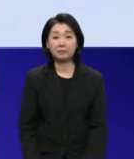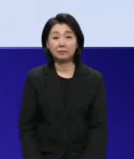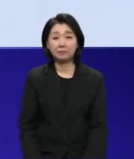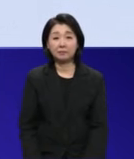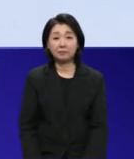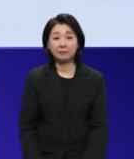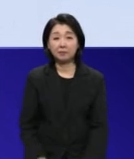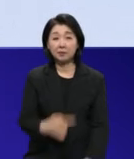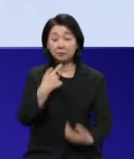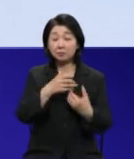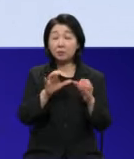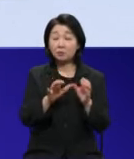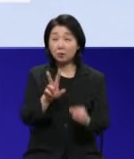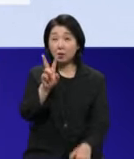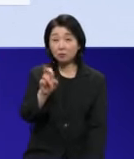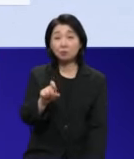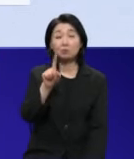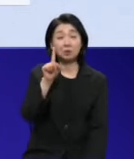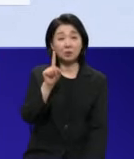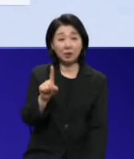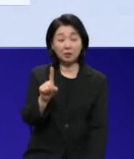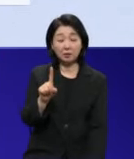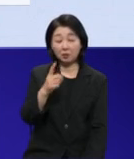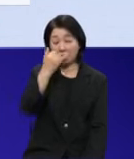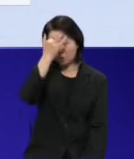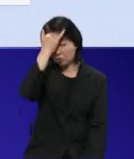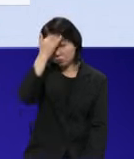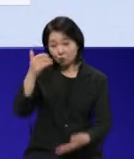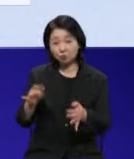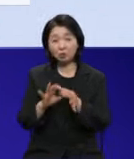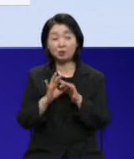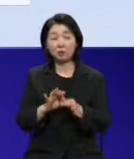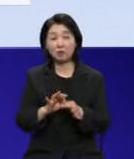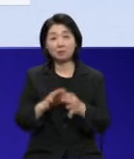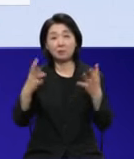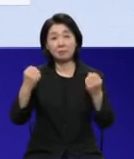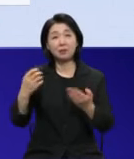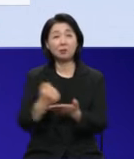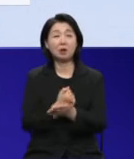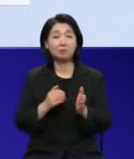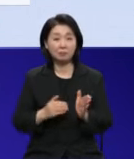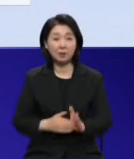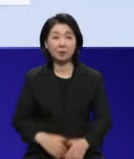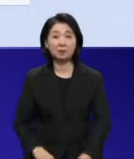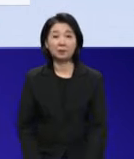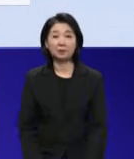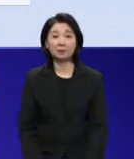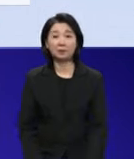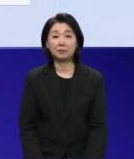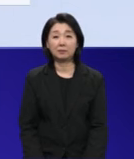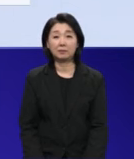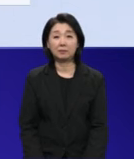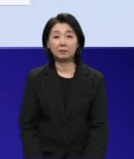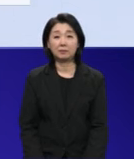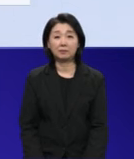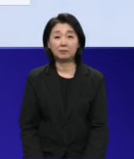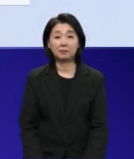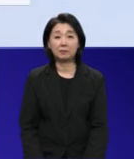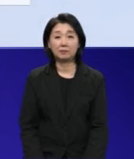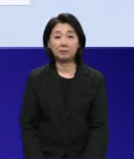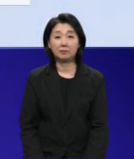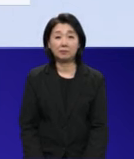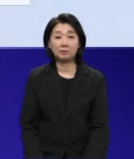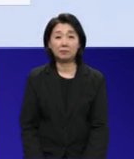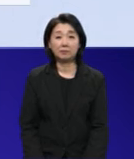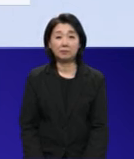민주당이 어쨌든 2석으로 그 충청권도 상당히 많이 확보를 하게 된 상황입니다네 알겠습니다